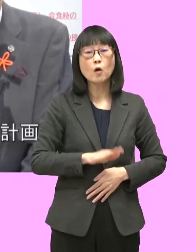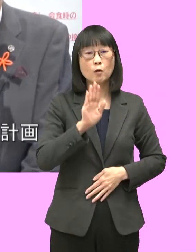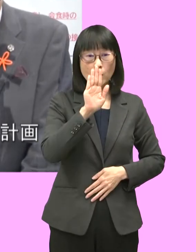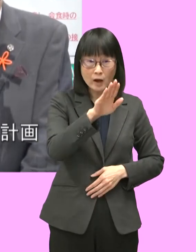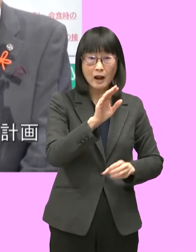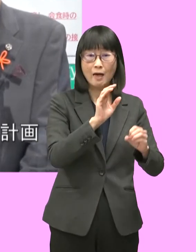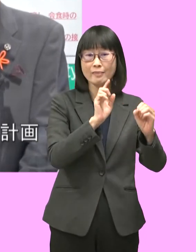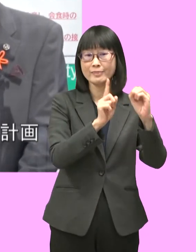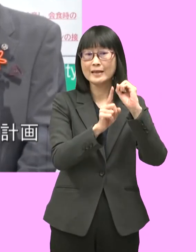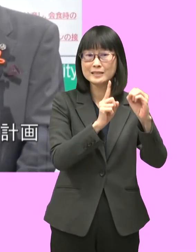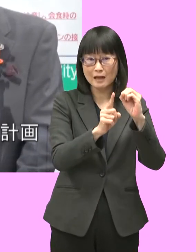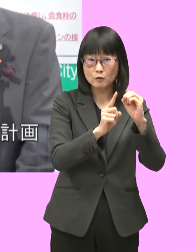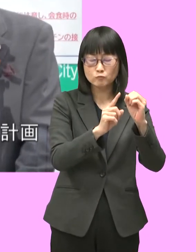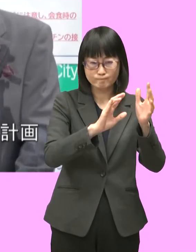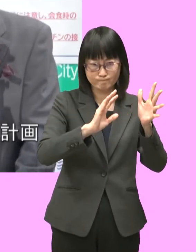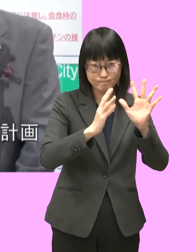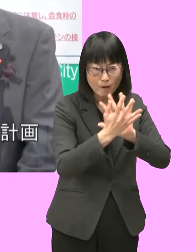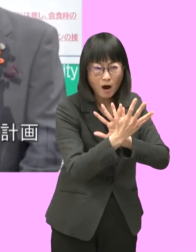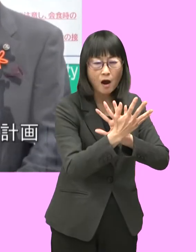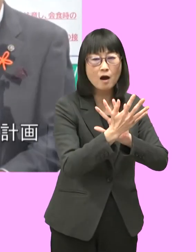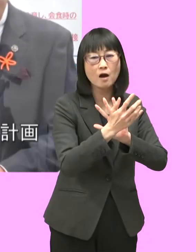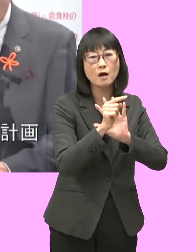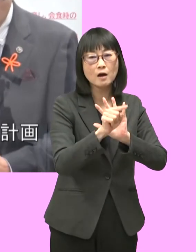。それから3点目に、